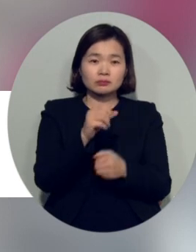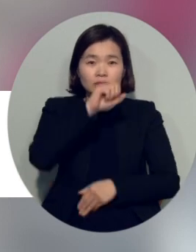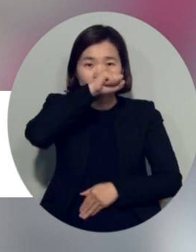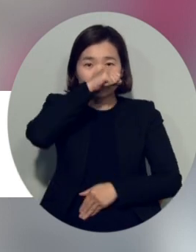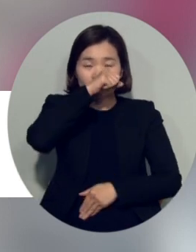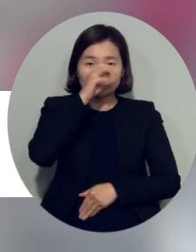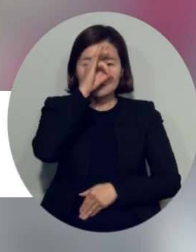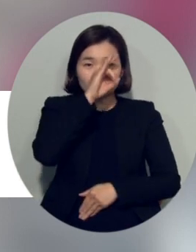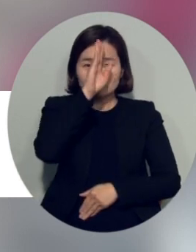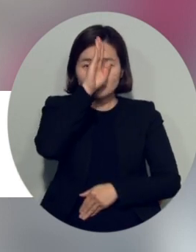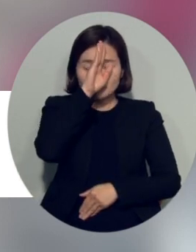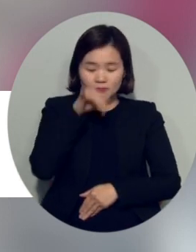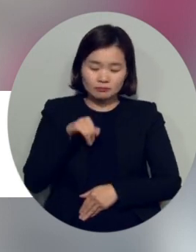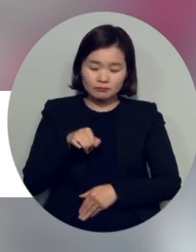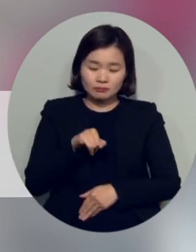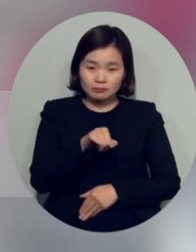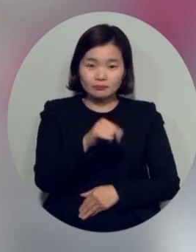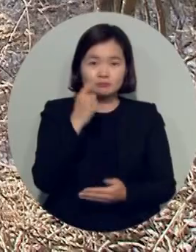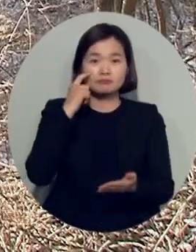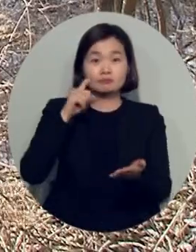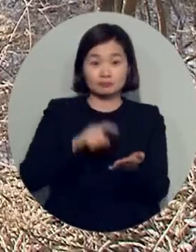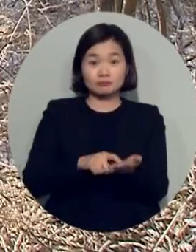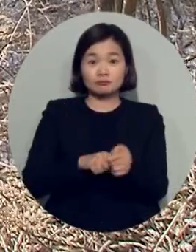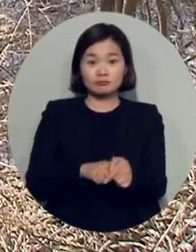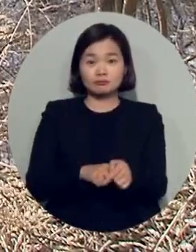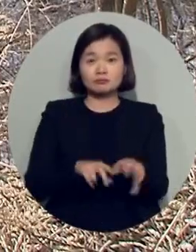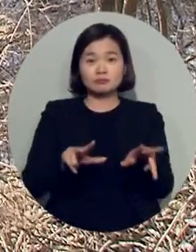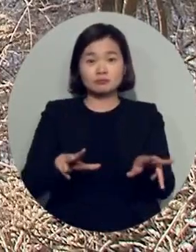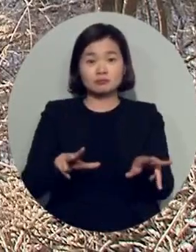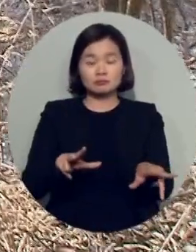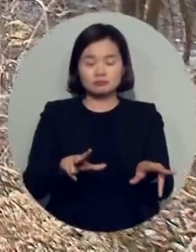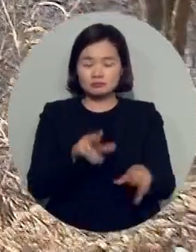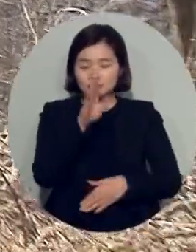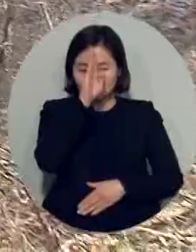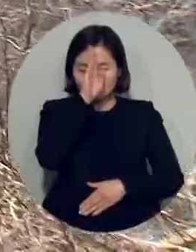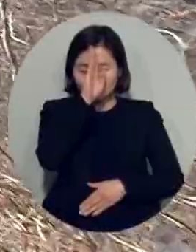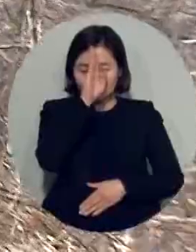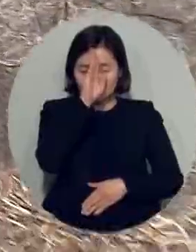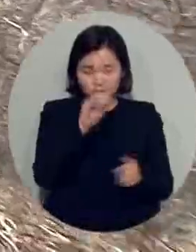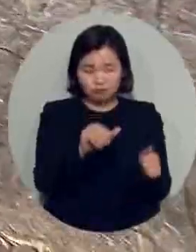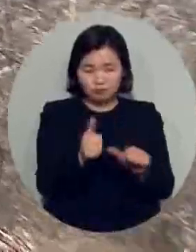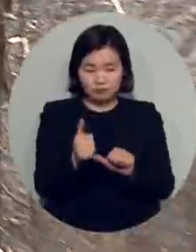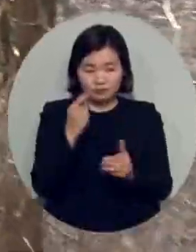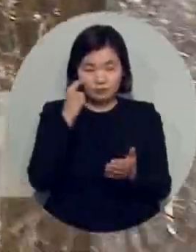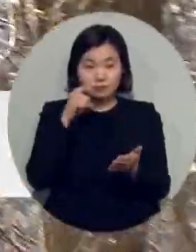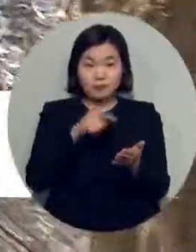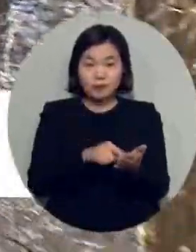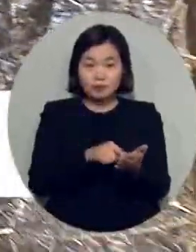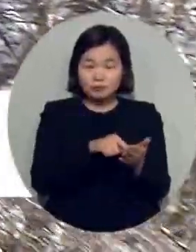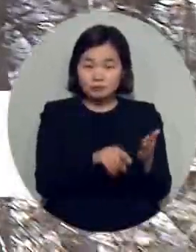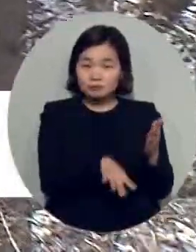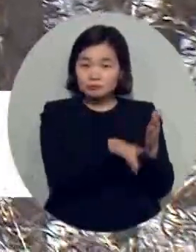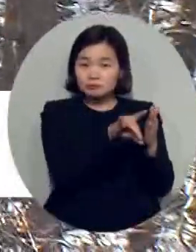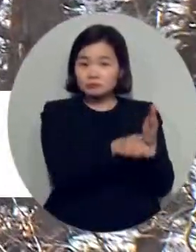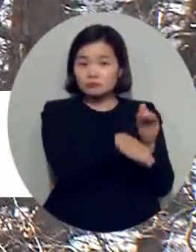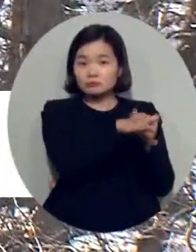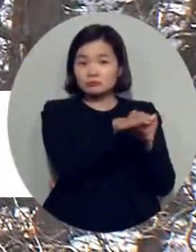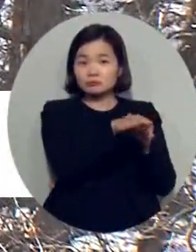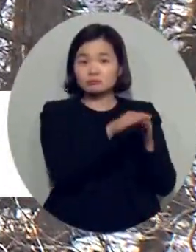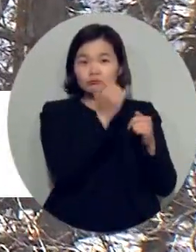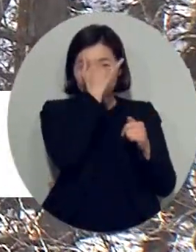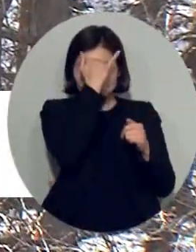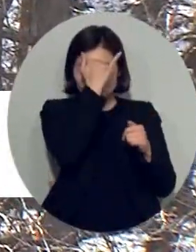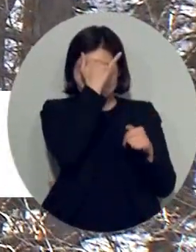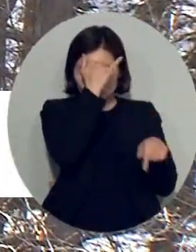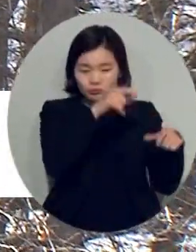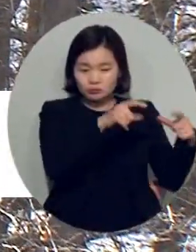열병 바이러스가 검출됐습니다. 지금까지 병에 걸린 폐사체가 발견된 최남단 지역 충북